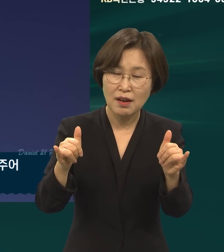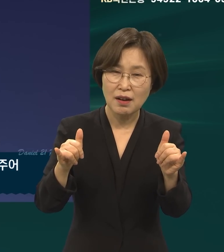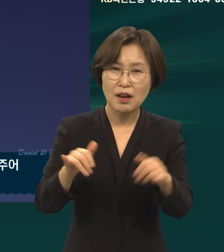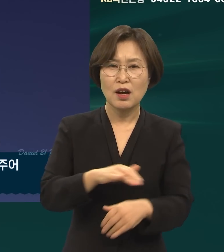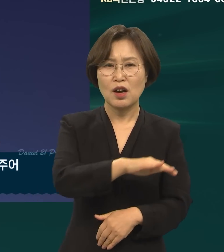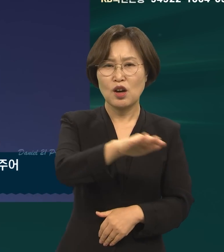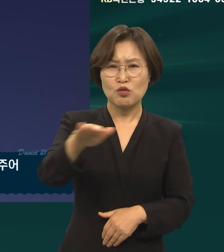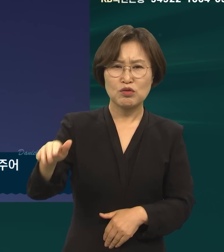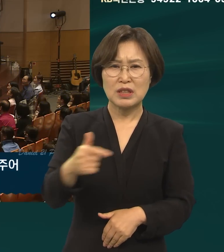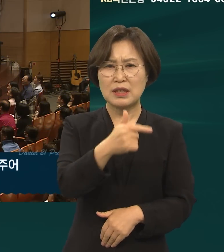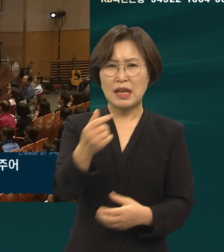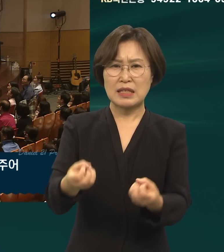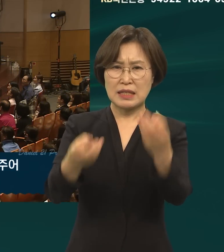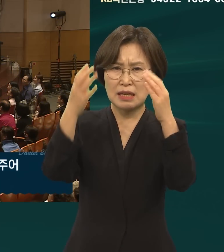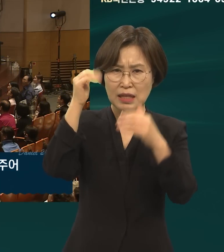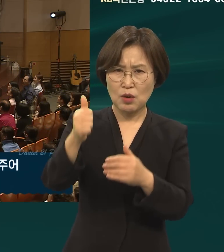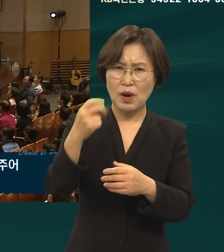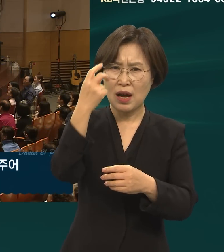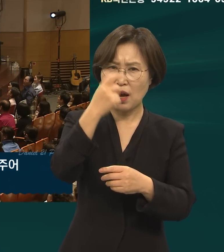다 같이.